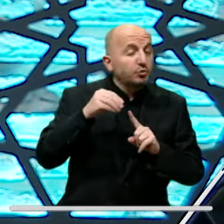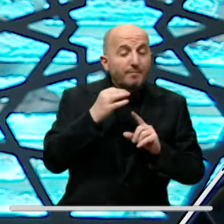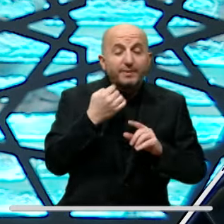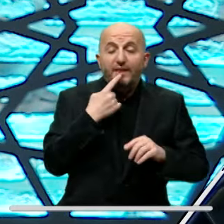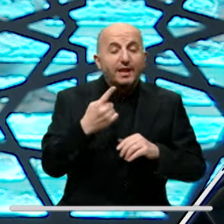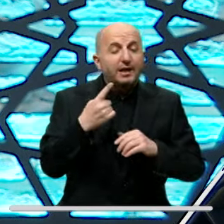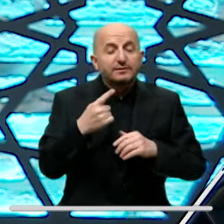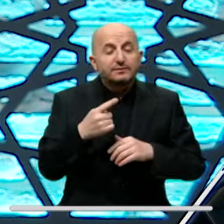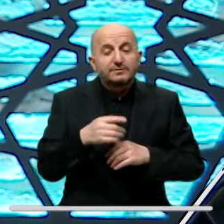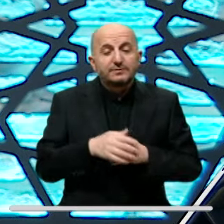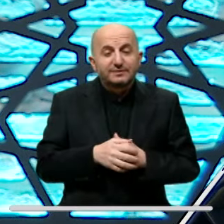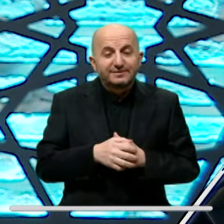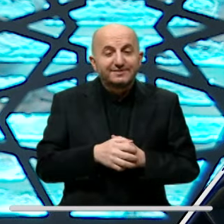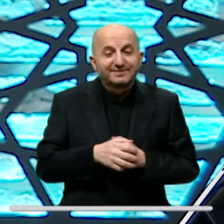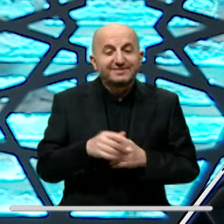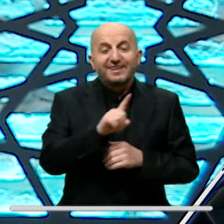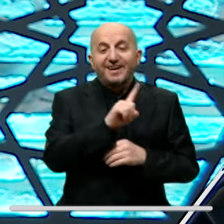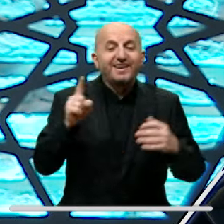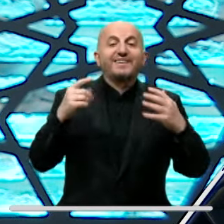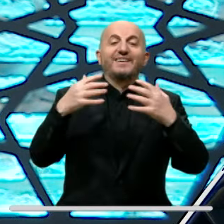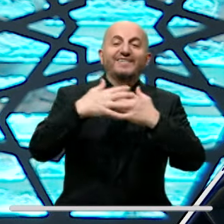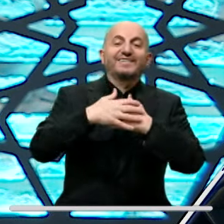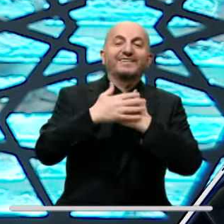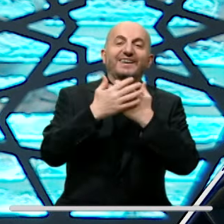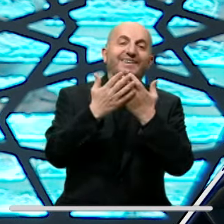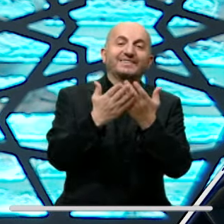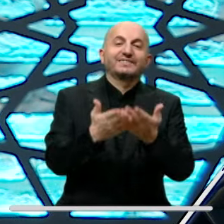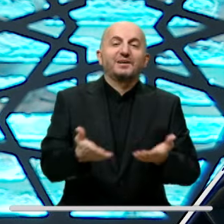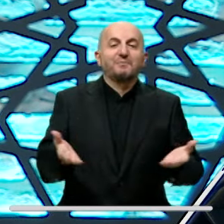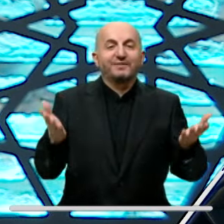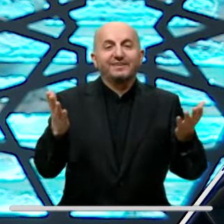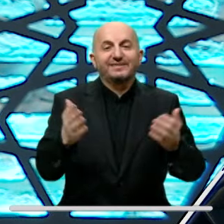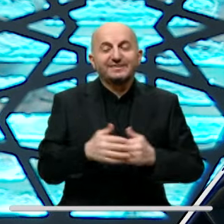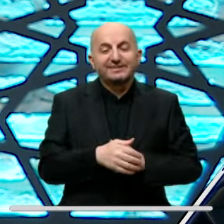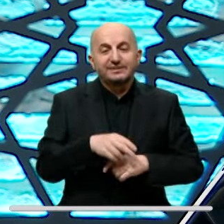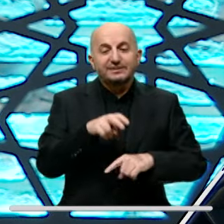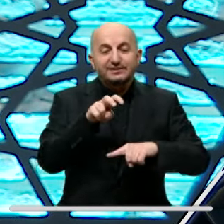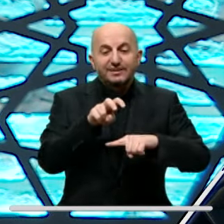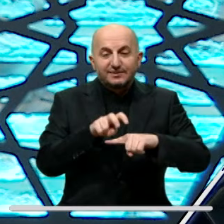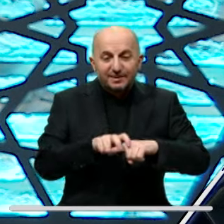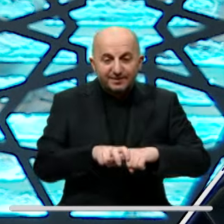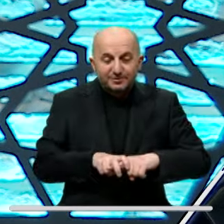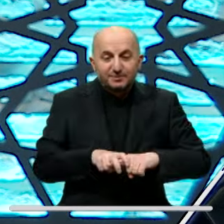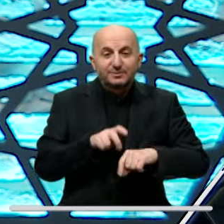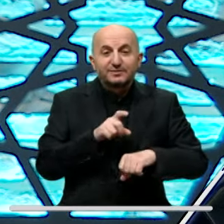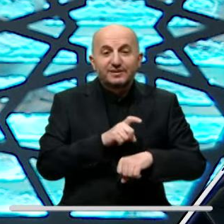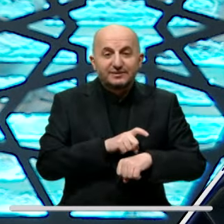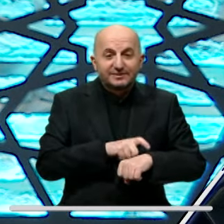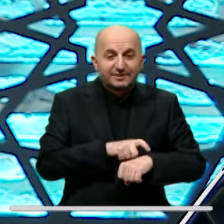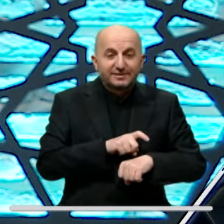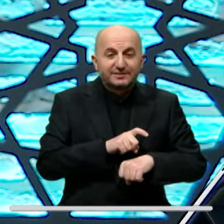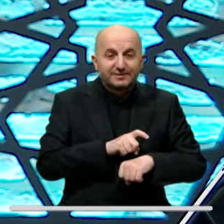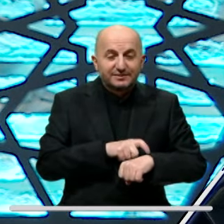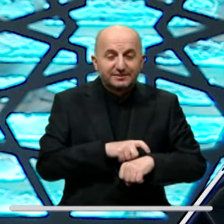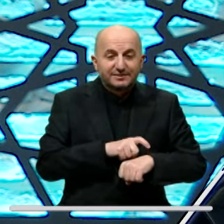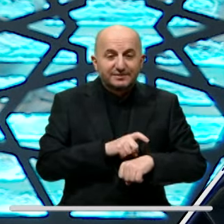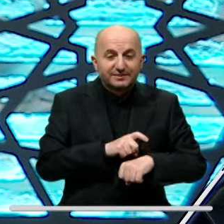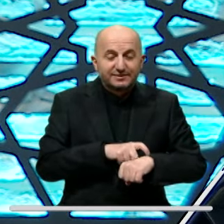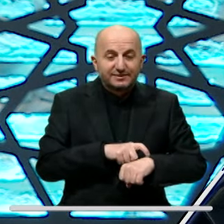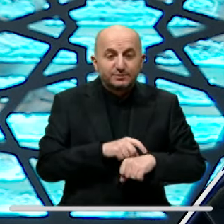duruma? Peki. Soralım. Hayırlı akşamlar. Ama bir dakika, bu sandalyeye oturduğunuz esnada biraz uzatarak